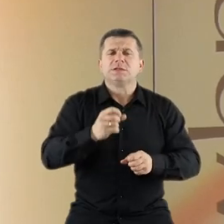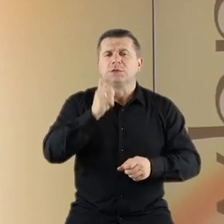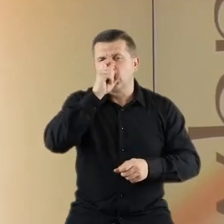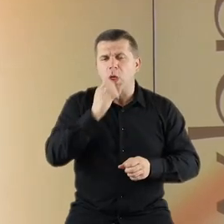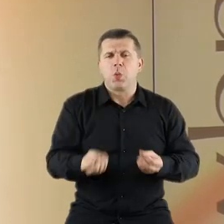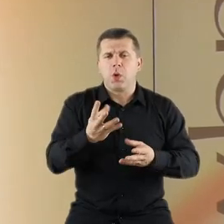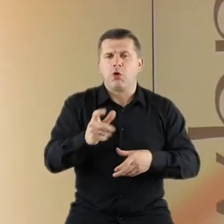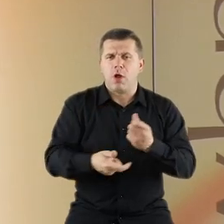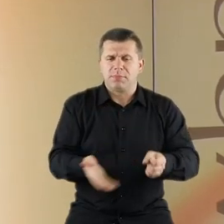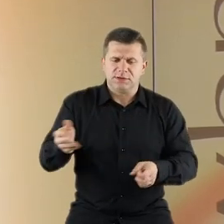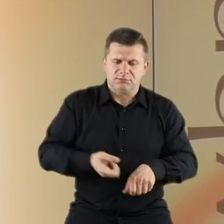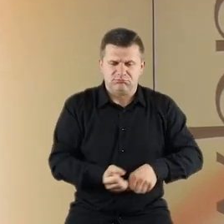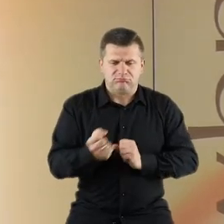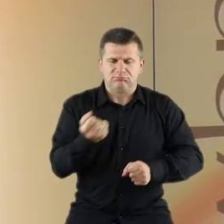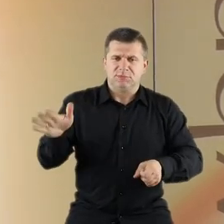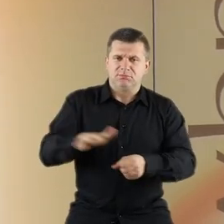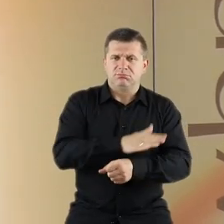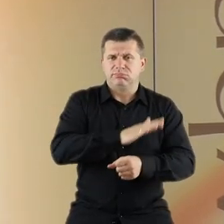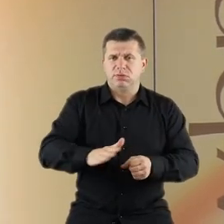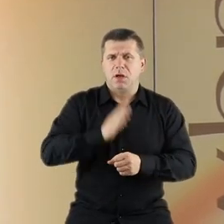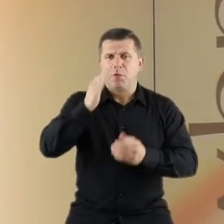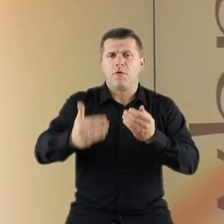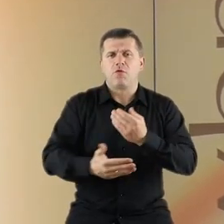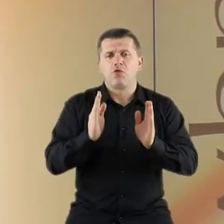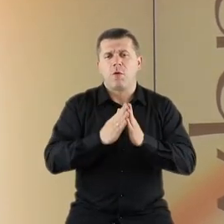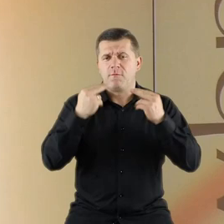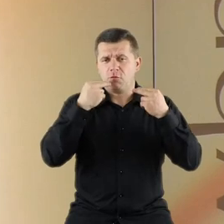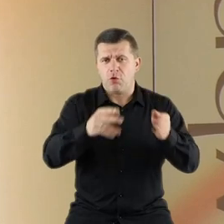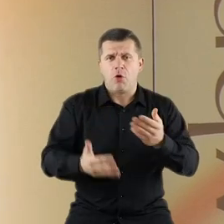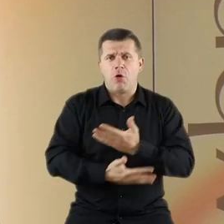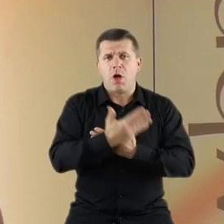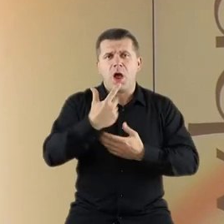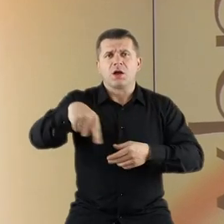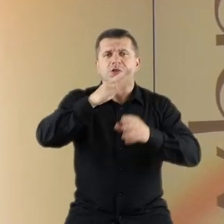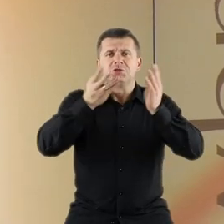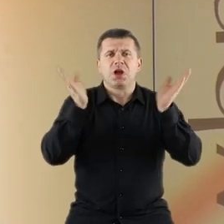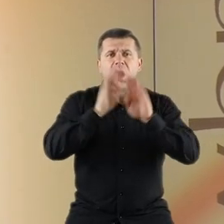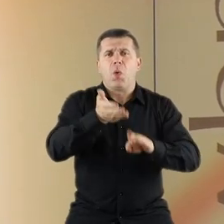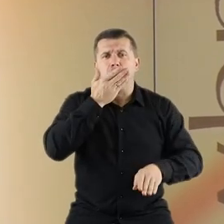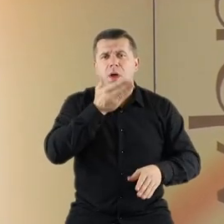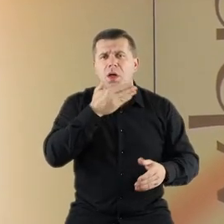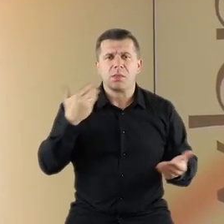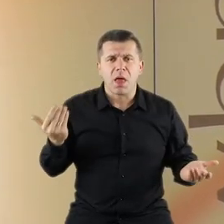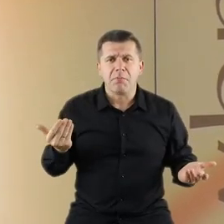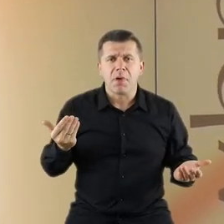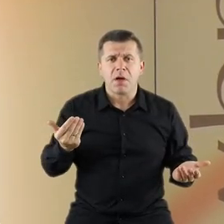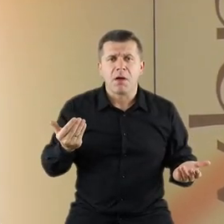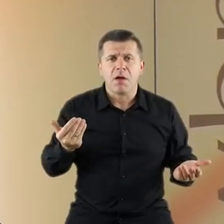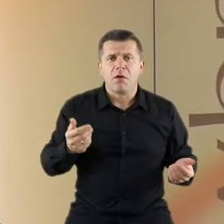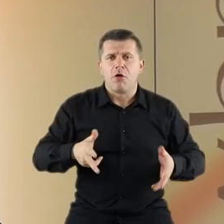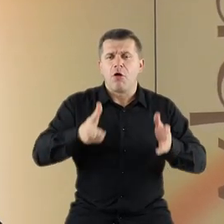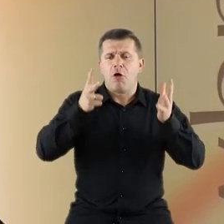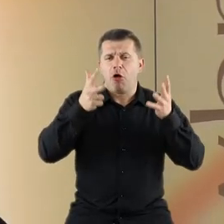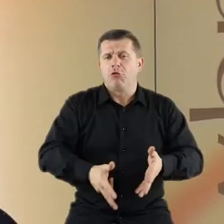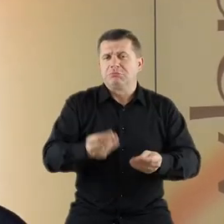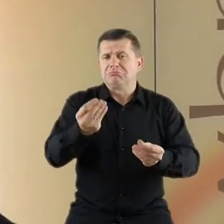gdy Czterdziestolatka po wszystkim sama wróciła do domu okazało się że zawiniątka w szafie brakuje i po prostu